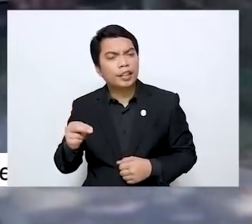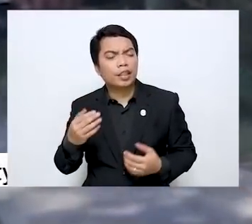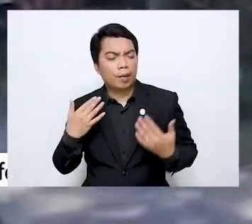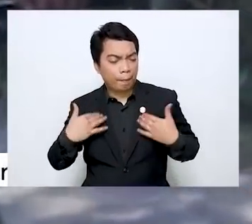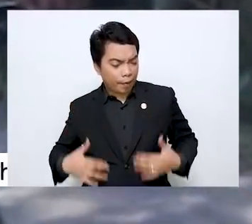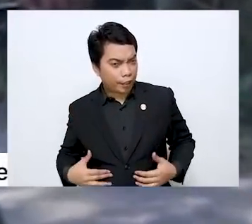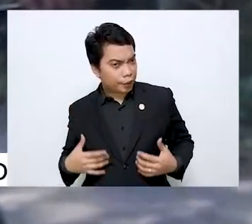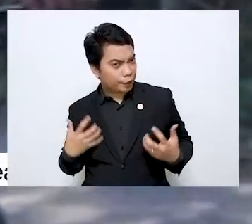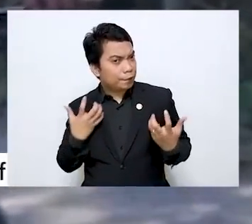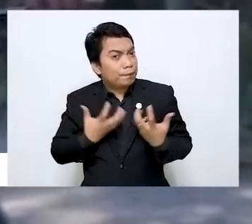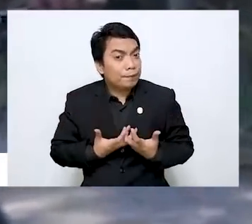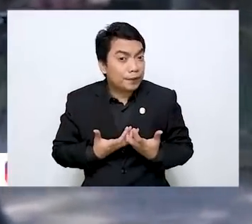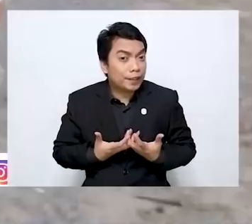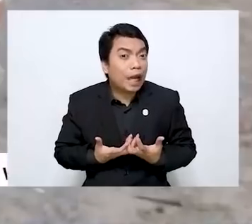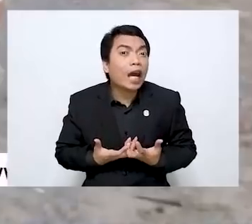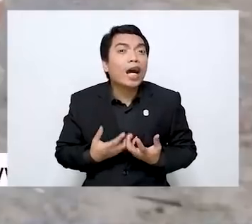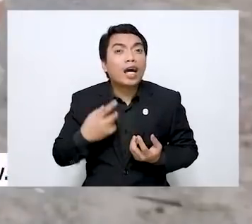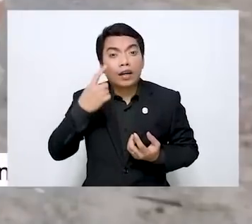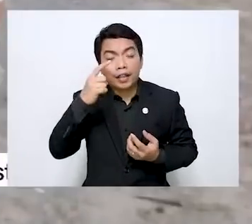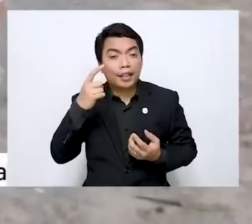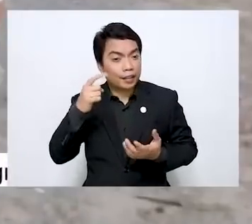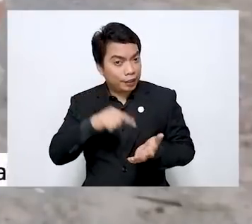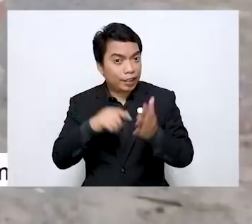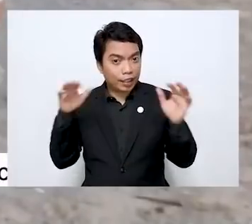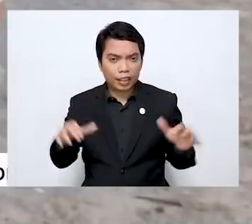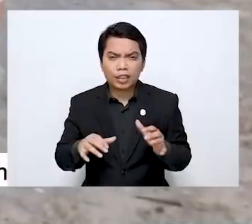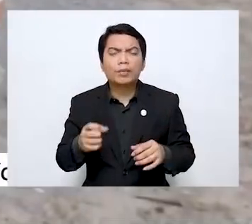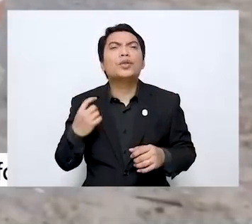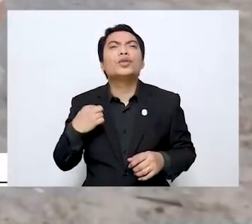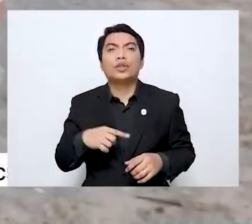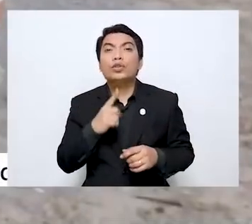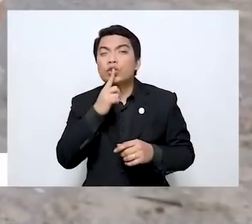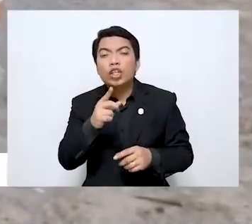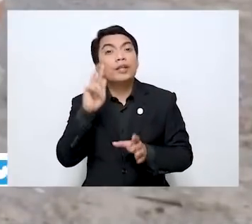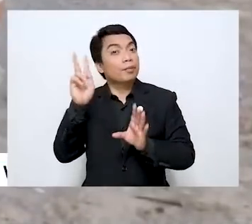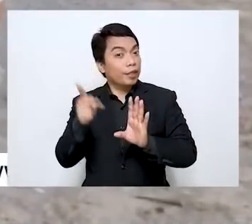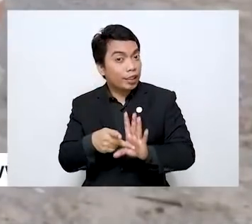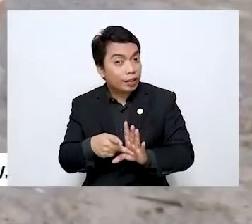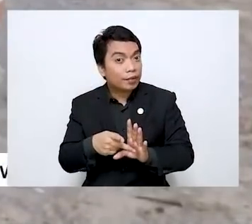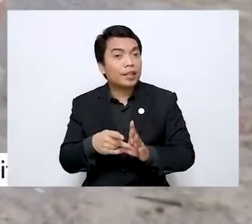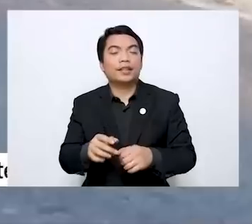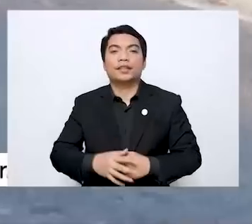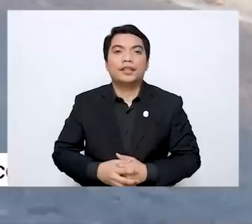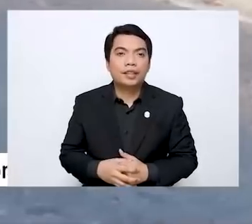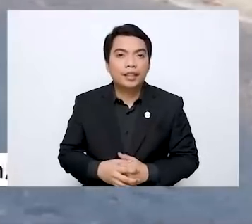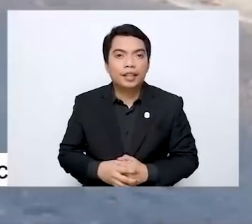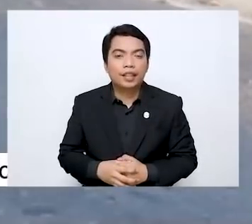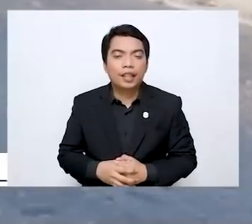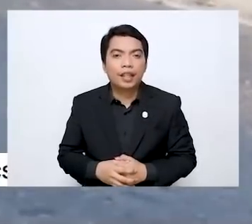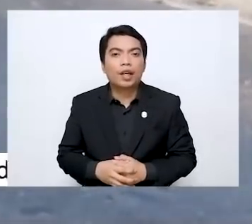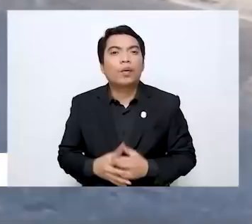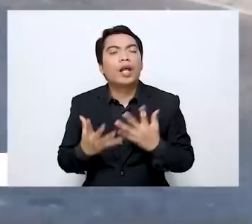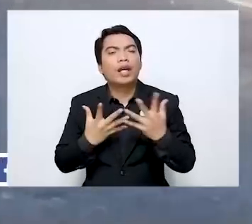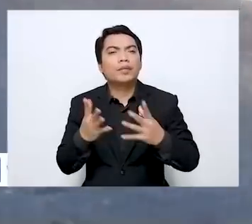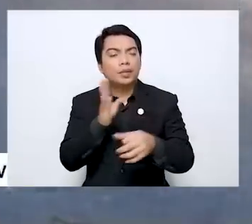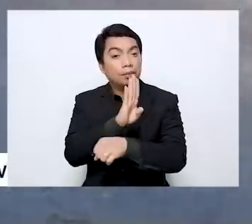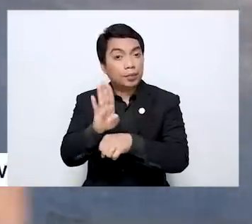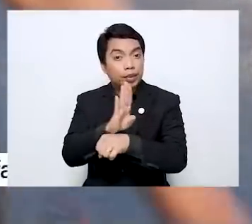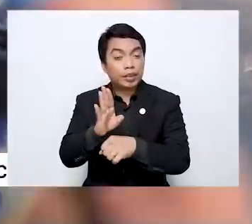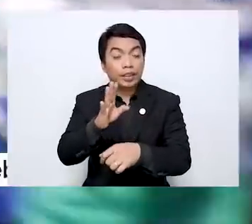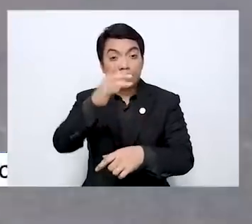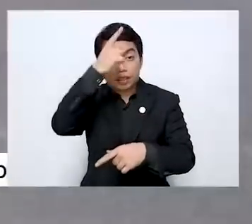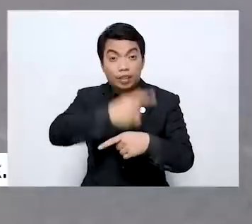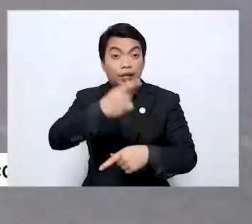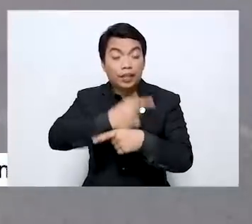Kaya pag may mga ganitong aktibidad po, hindi po kami nagpapahuli, lalong-lalo na po sa katsa ng kaliwa. Bagamat abala rin ang mga kapatid